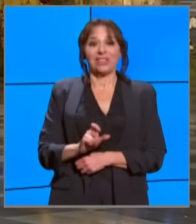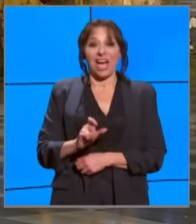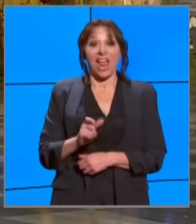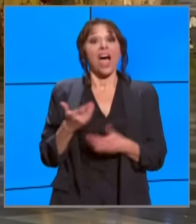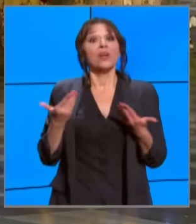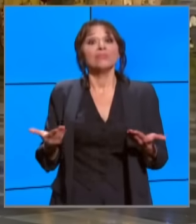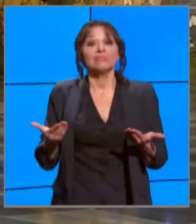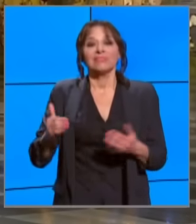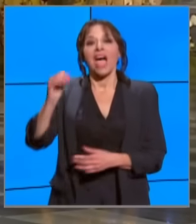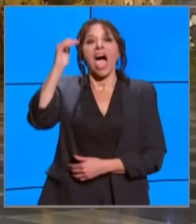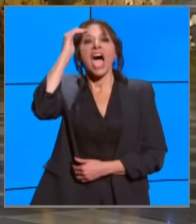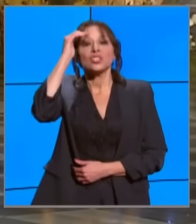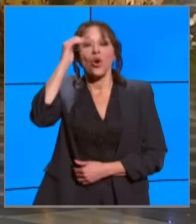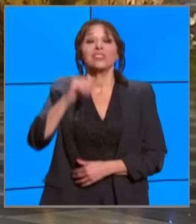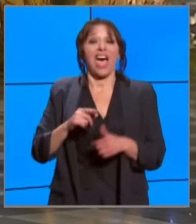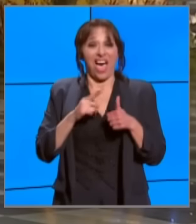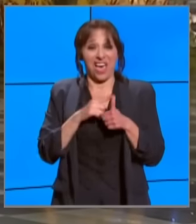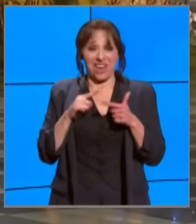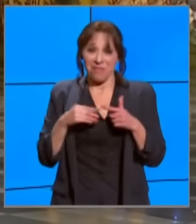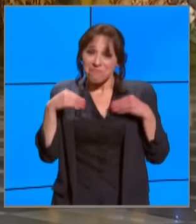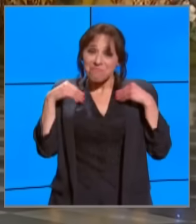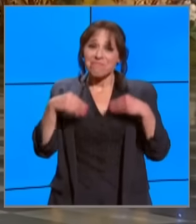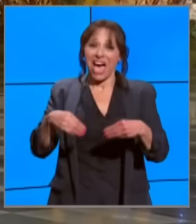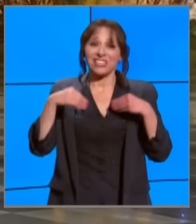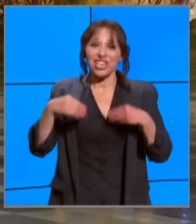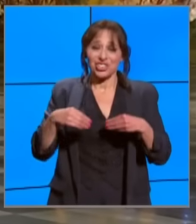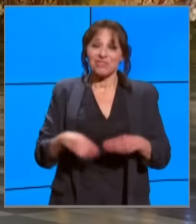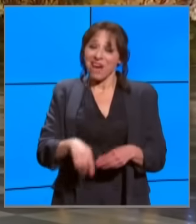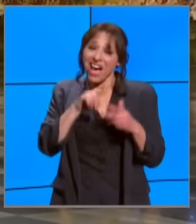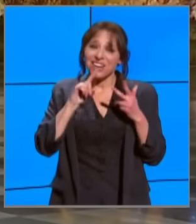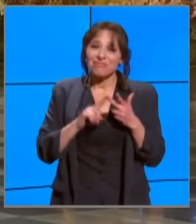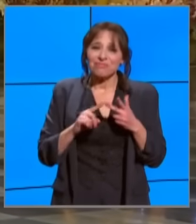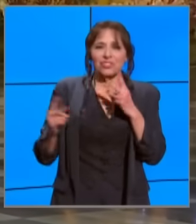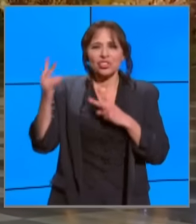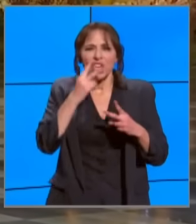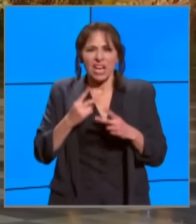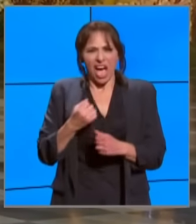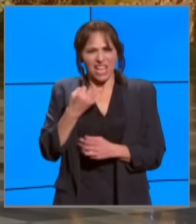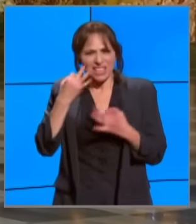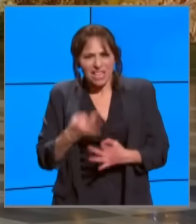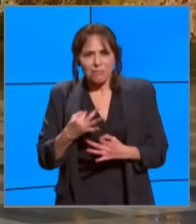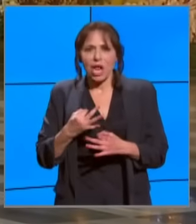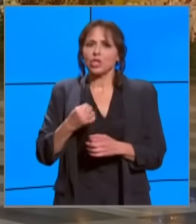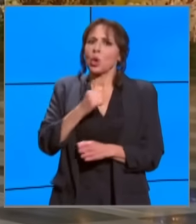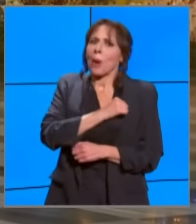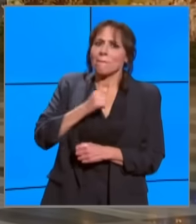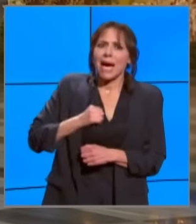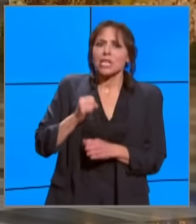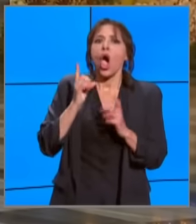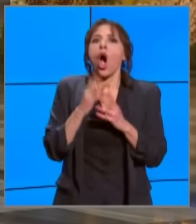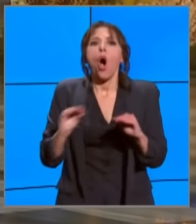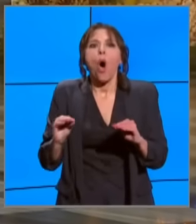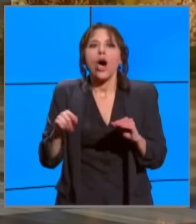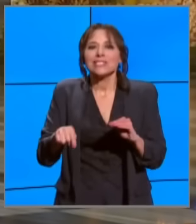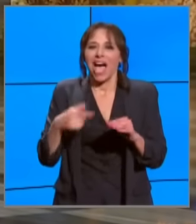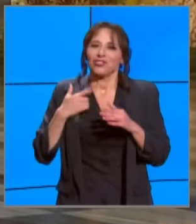quindi partecipare ccare con determinazione e pazienza quel che unisce perché la forza